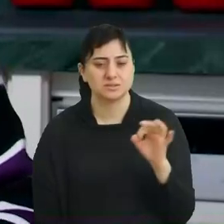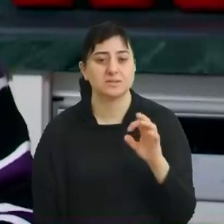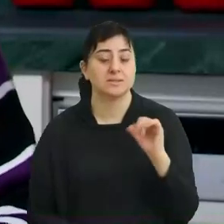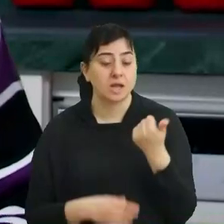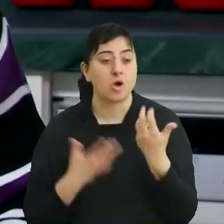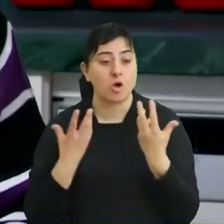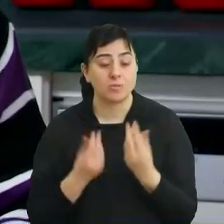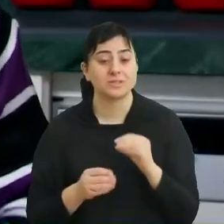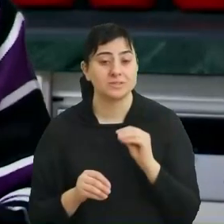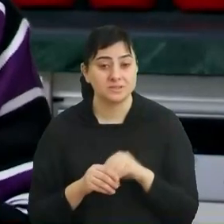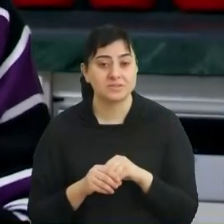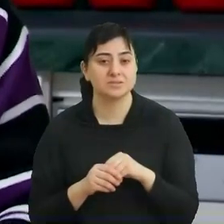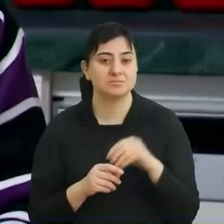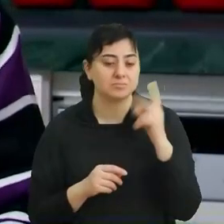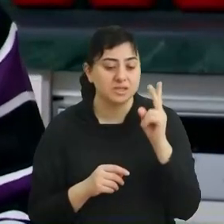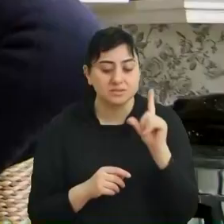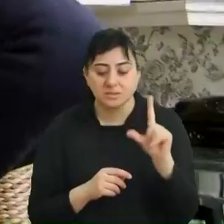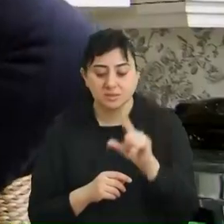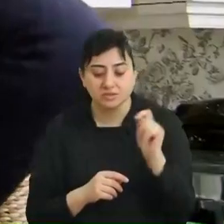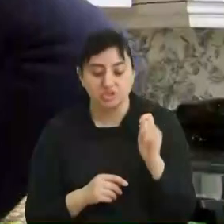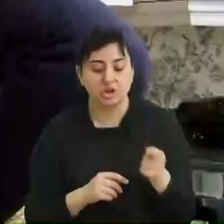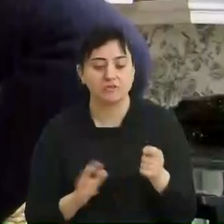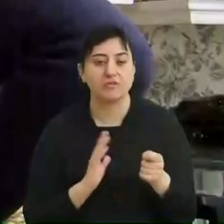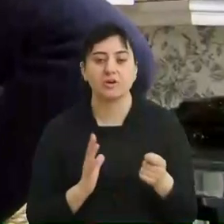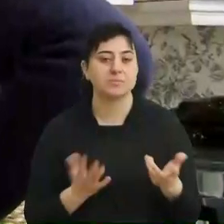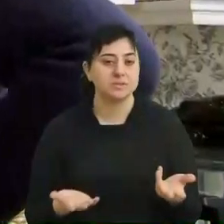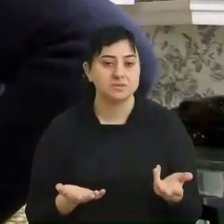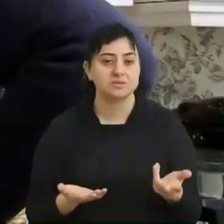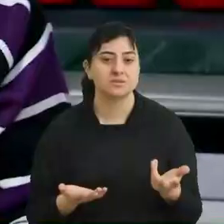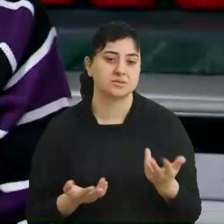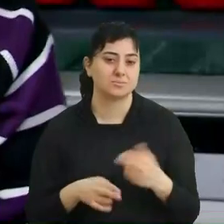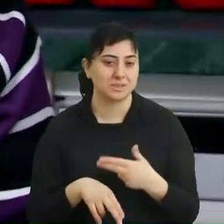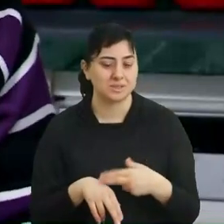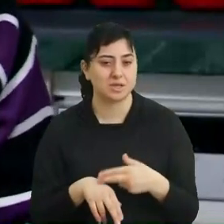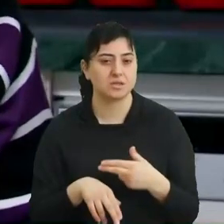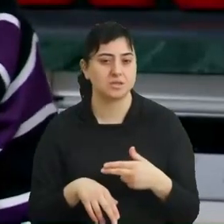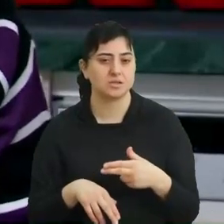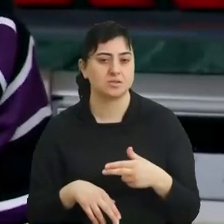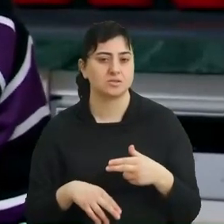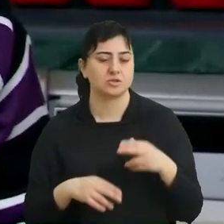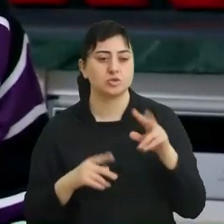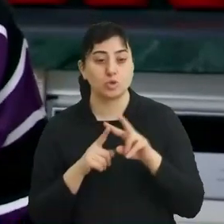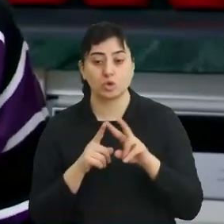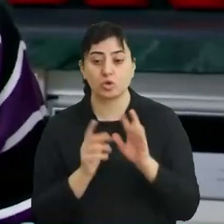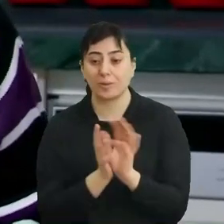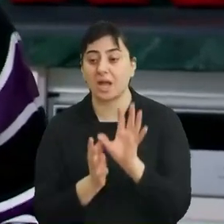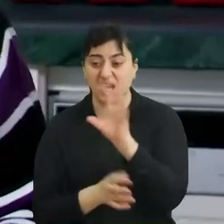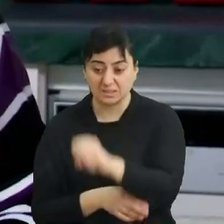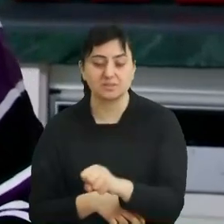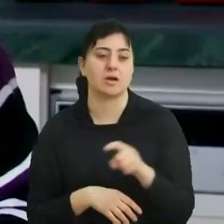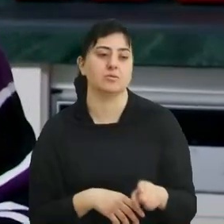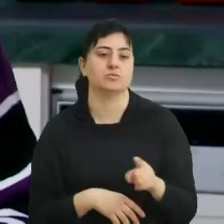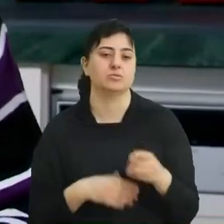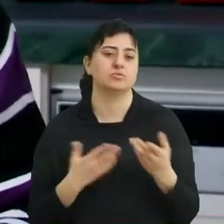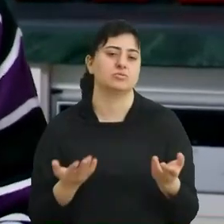haberin değerli olması için bazı şartlar gerekiyor. Mesela diyelim ki köpek gitti Nurhan'ı ısırdı. Bu haber